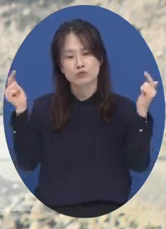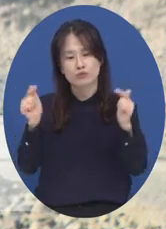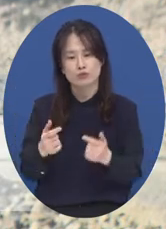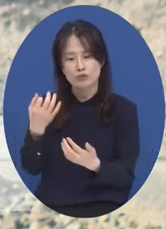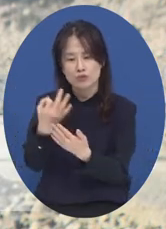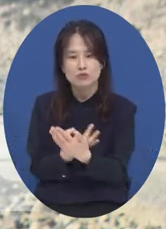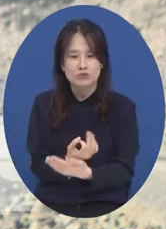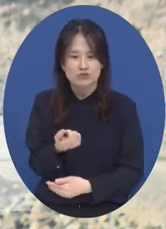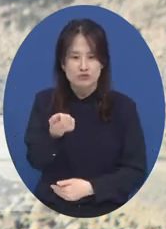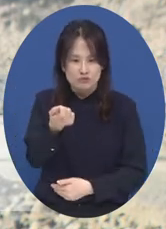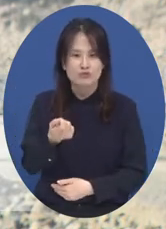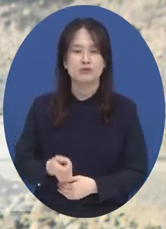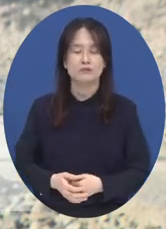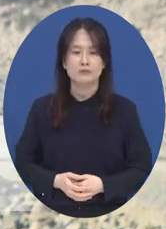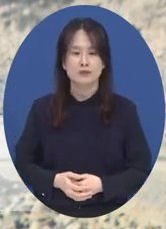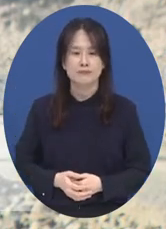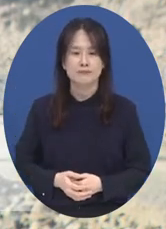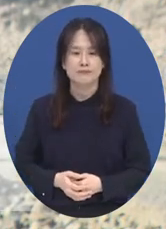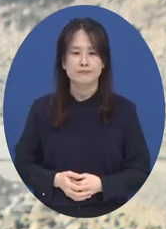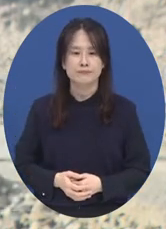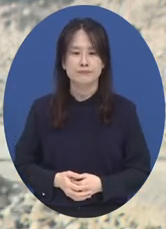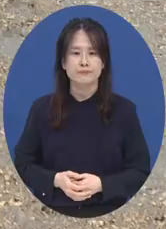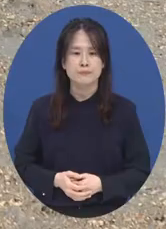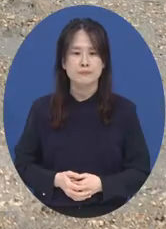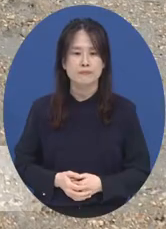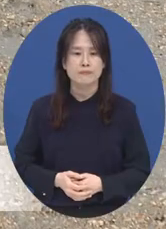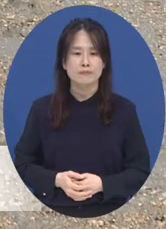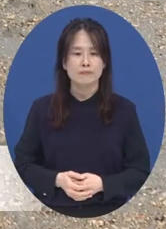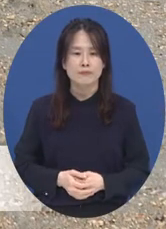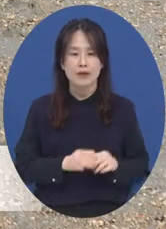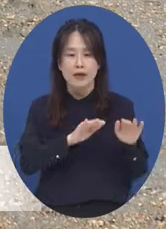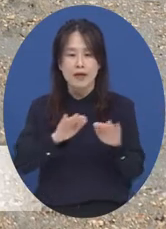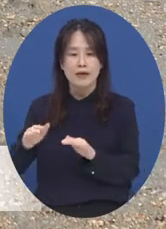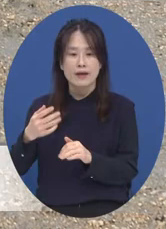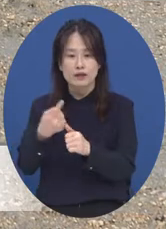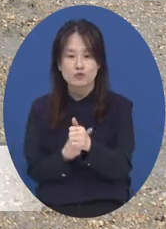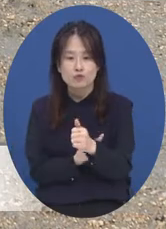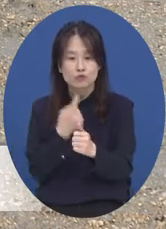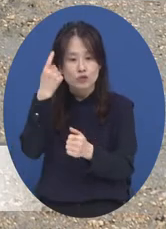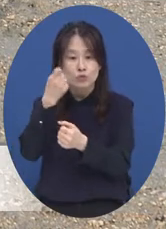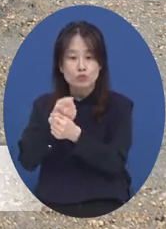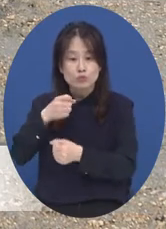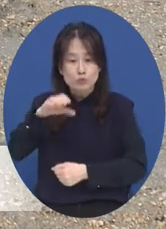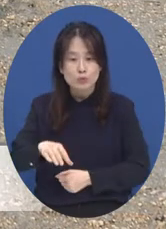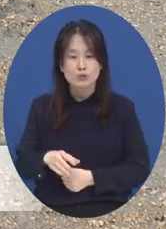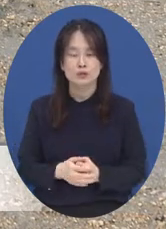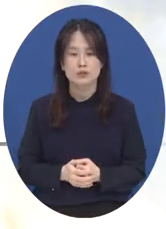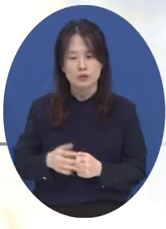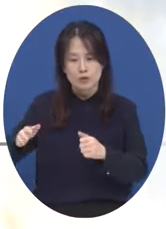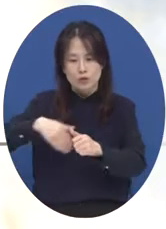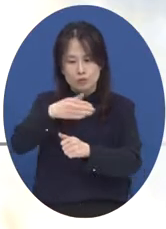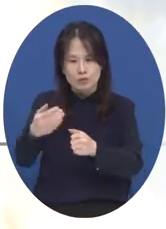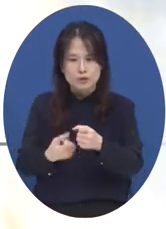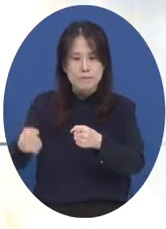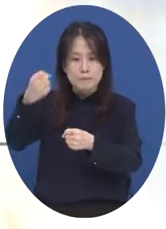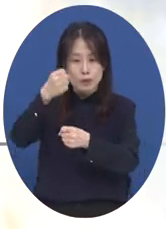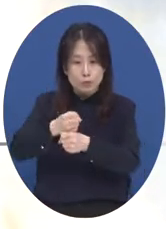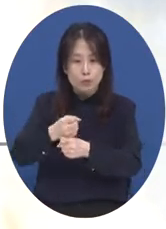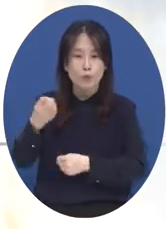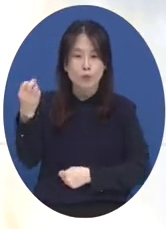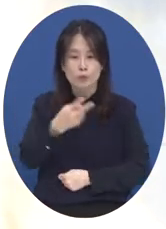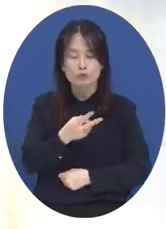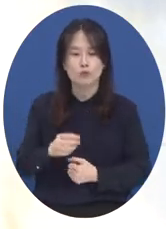그게 이제 거의 없어졌다시피 된 거죠. 경기도 해양수산자원연구소가 이런 갯벌 환경을